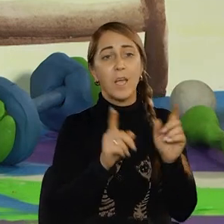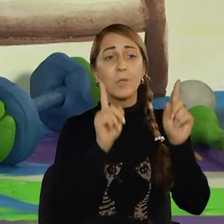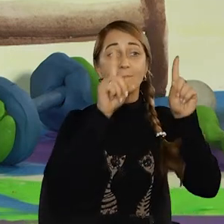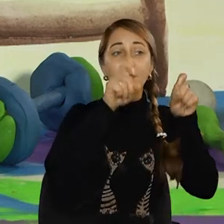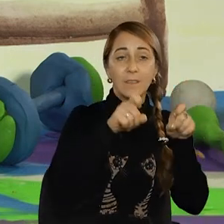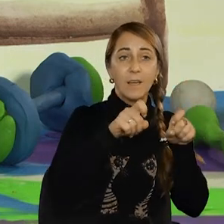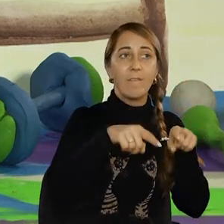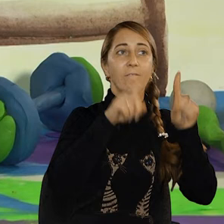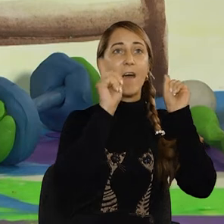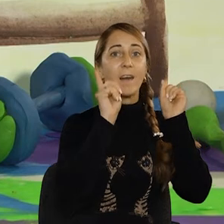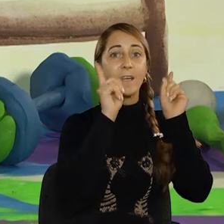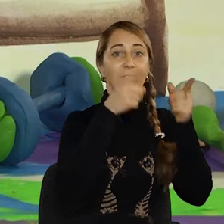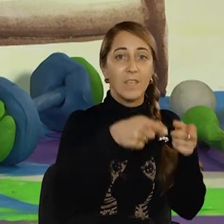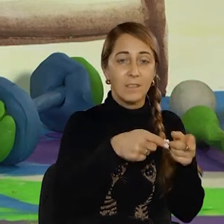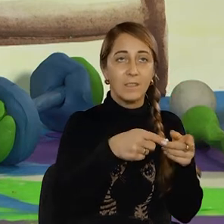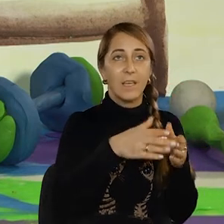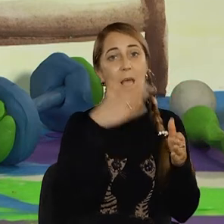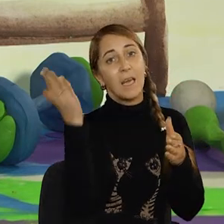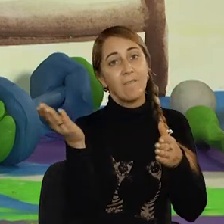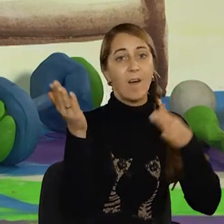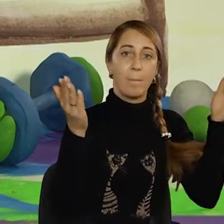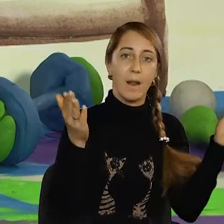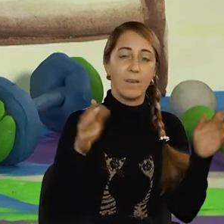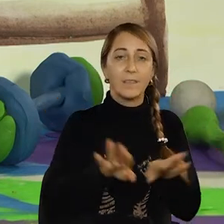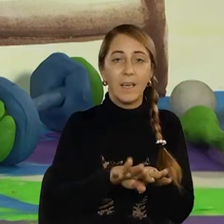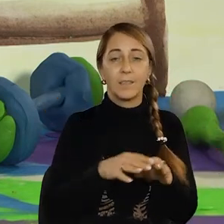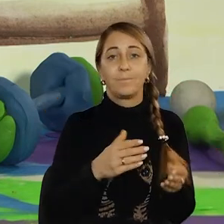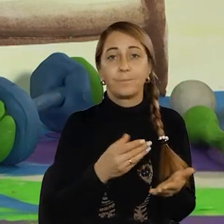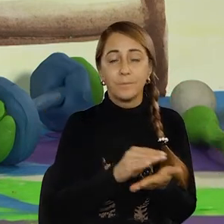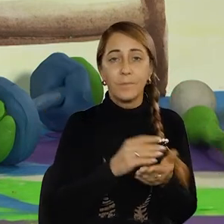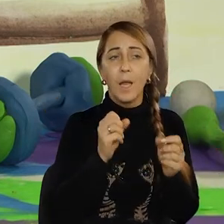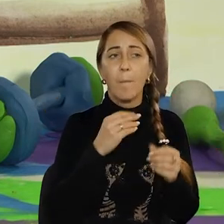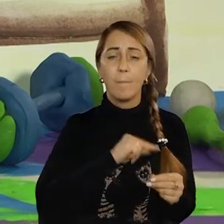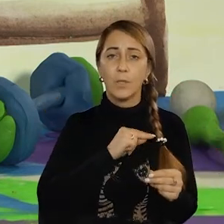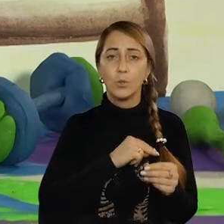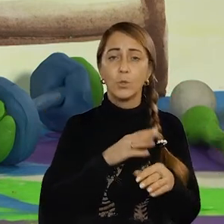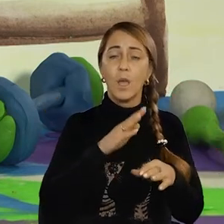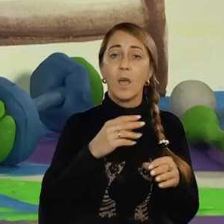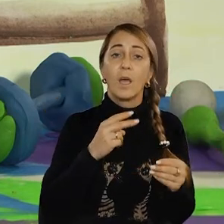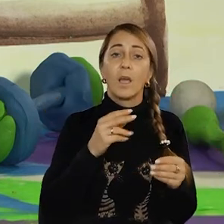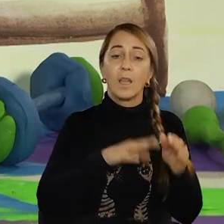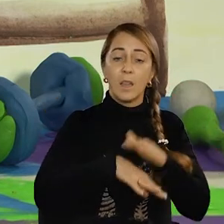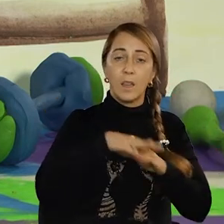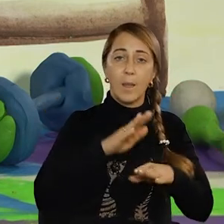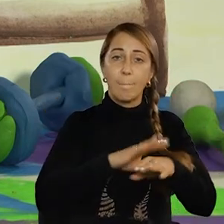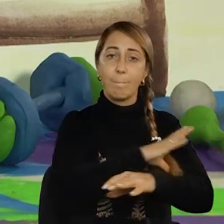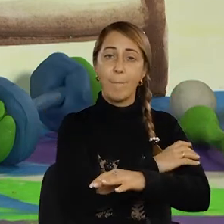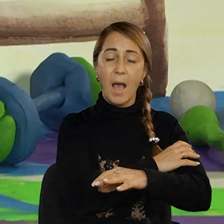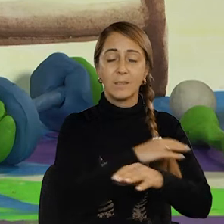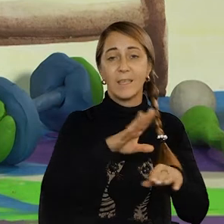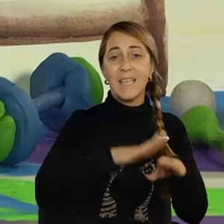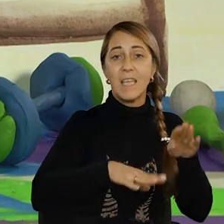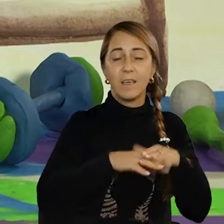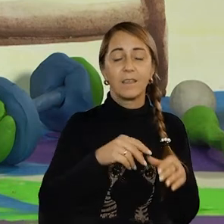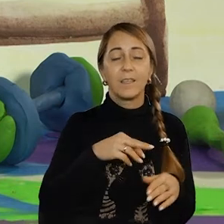згинати. Вверх, низ, ліва, права. У такий спосіб працюють та розтягуються м'язи ніг.